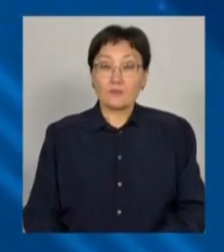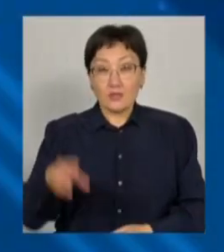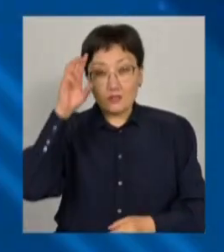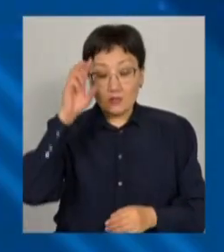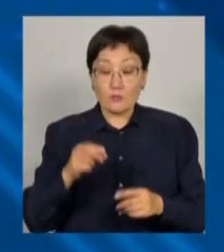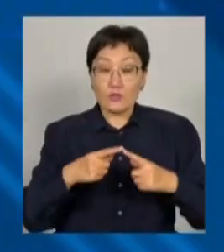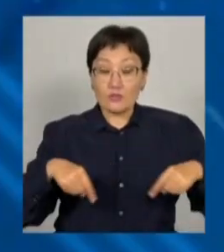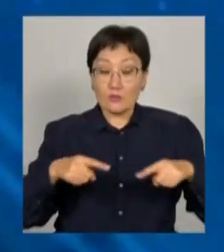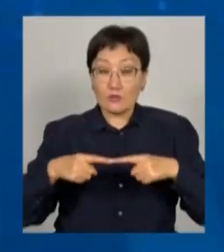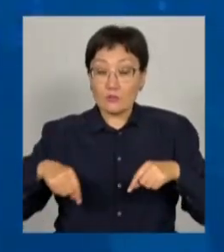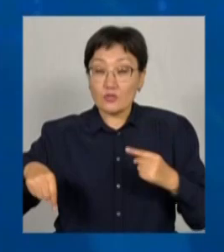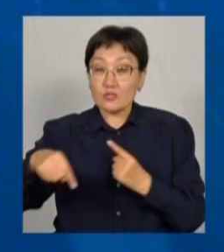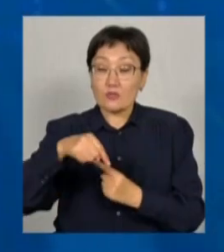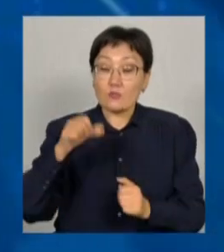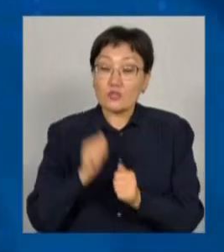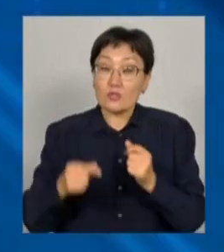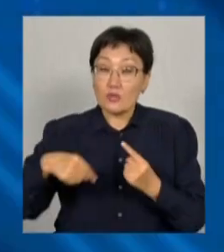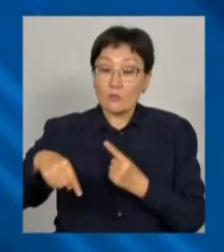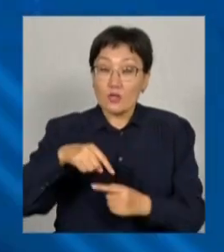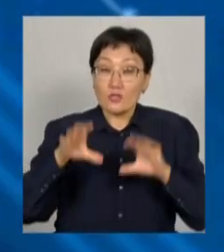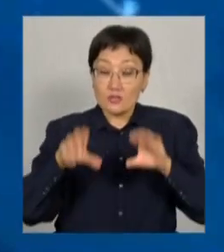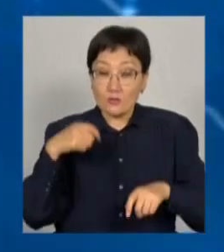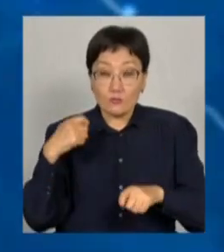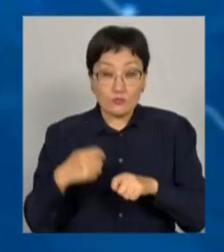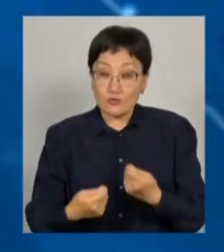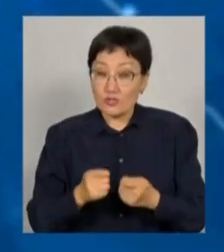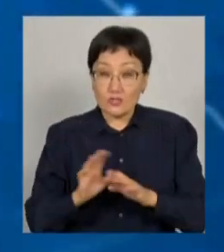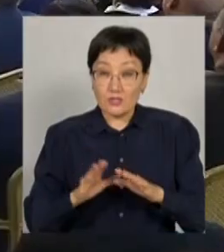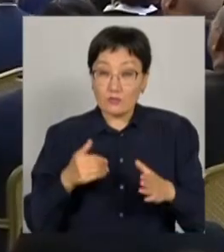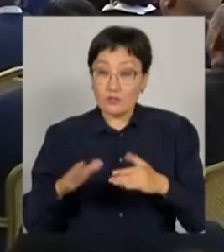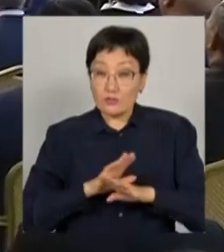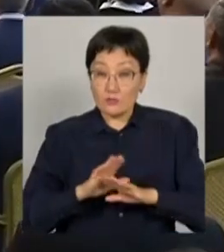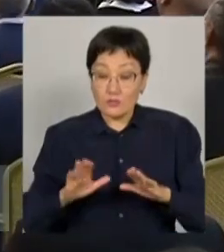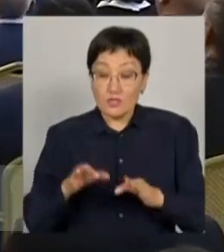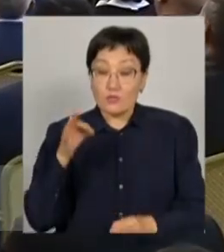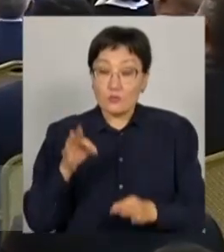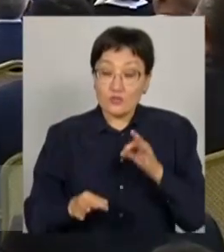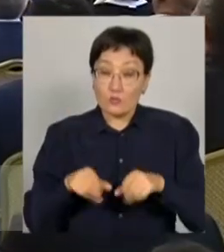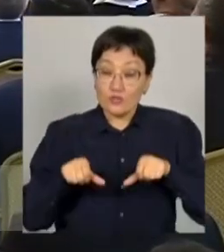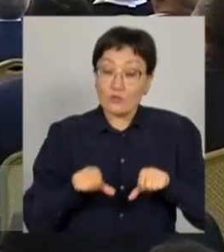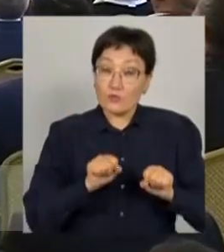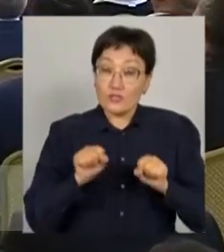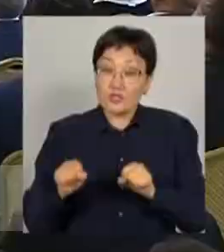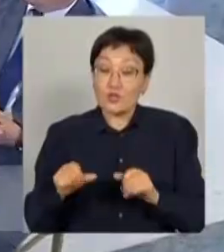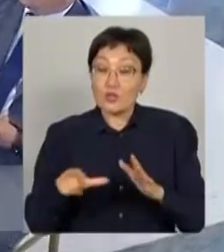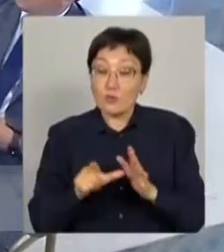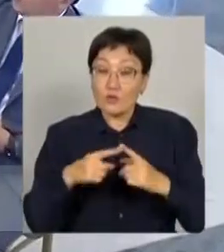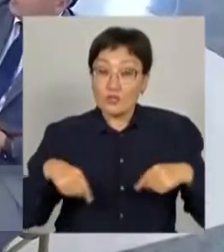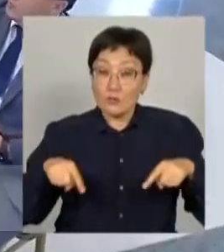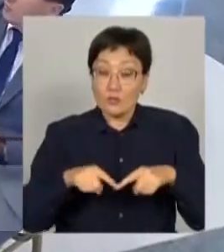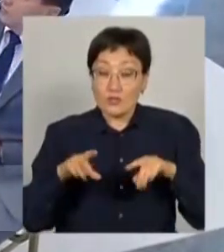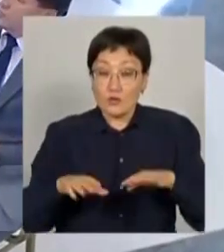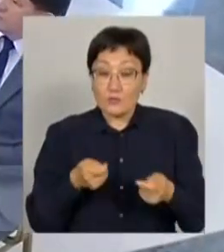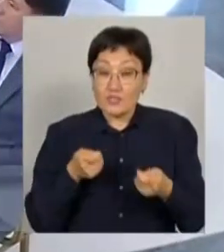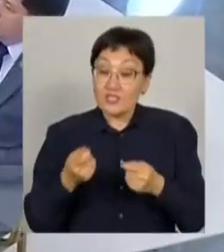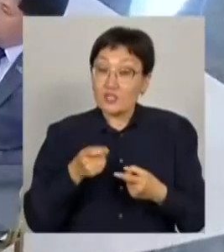Мемлекеттік аппарат әр бизнесменге заң бұзушы ретінде қарамауы тиіс. Осы күні кәсіпкерлердің соттарға, құқық қорғау және салық органдарына жергілікті